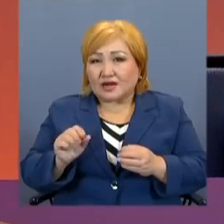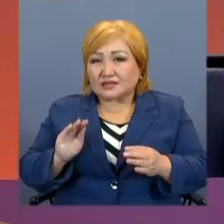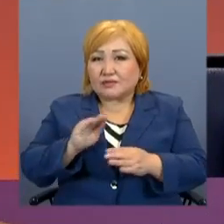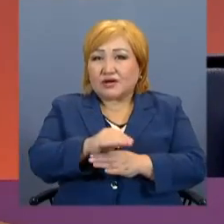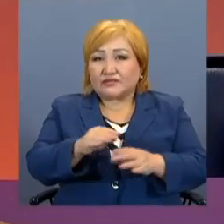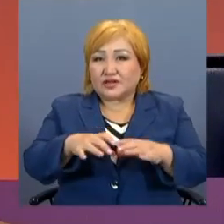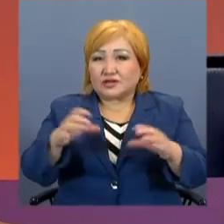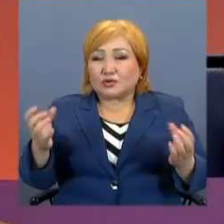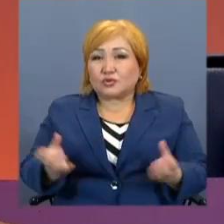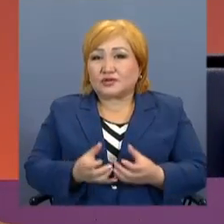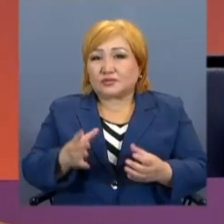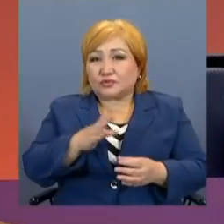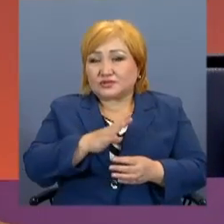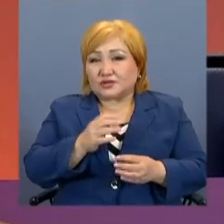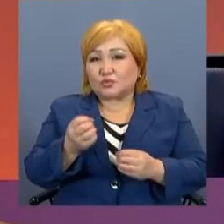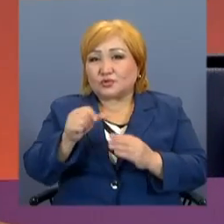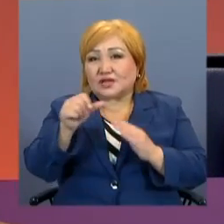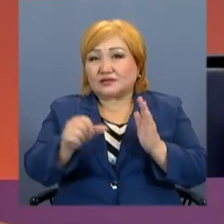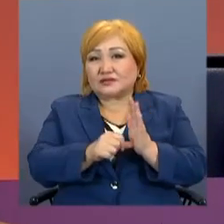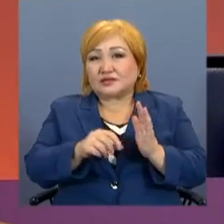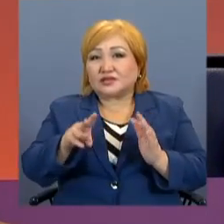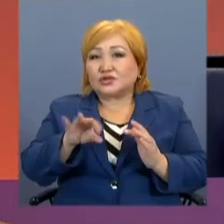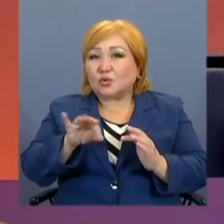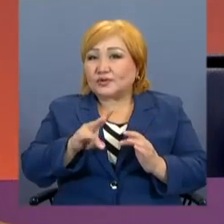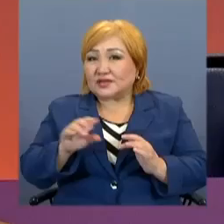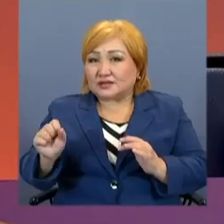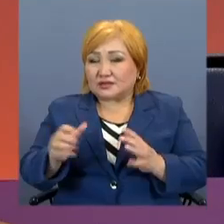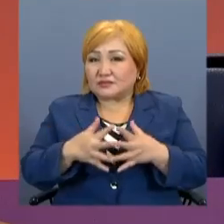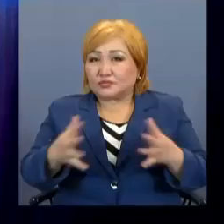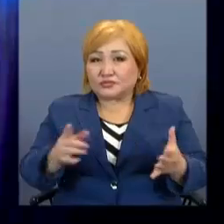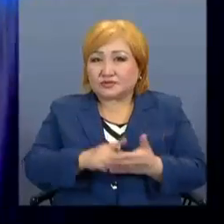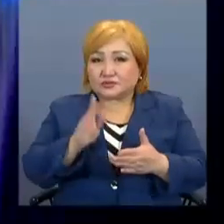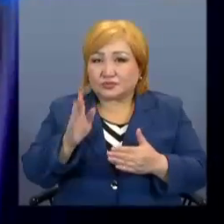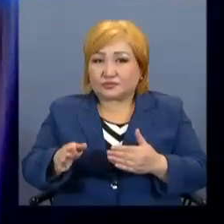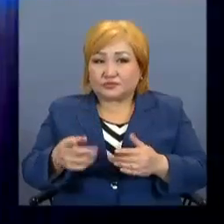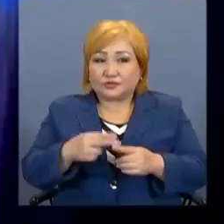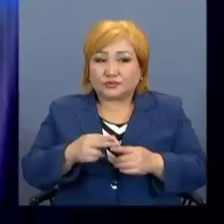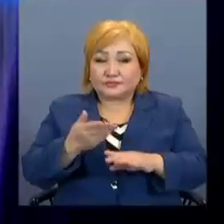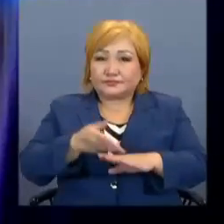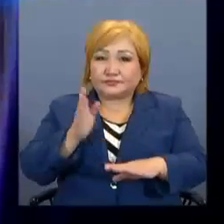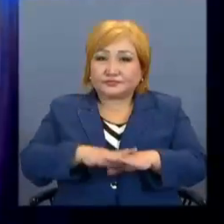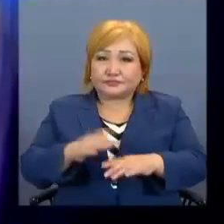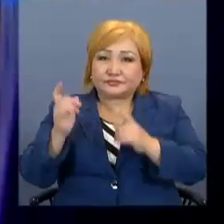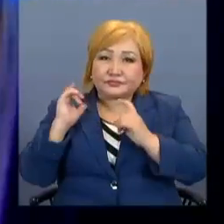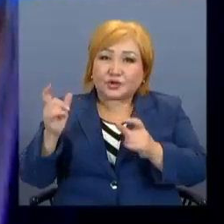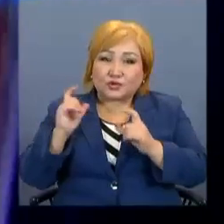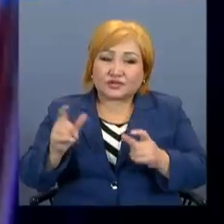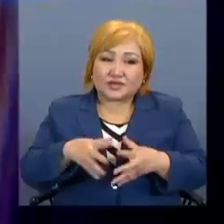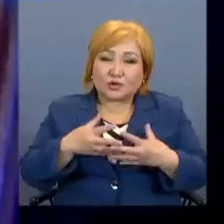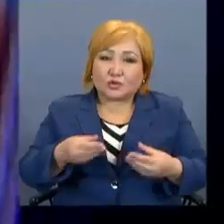болатын болса 16 тоннадан аспау керек. Осы ауыр жүк көліктері көктем кезінде,